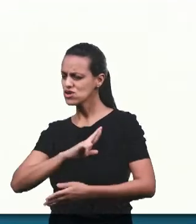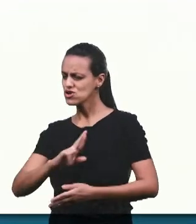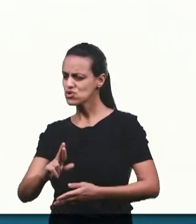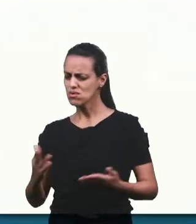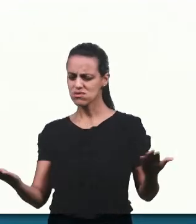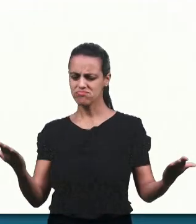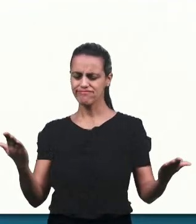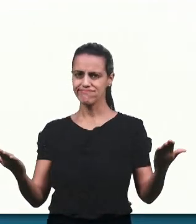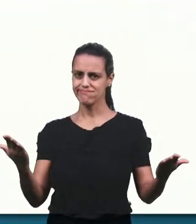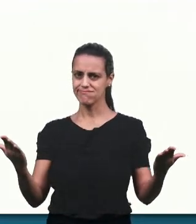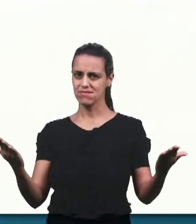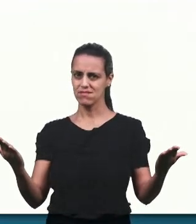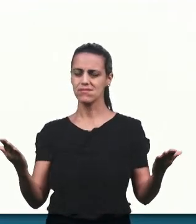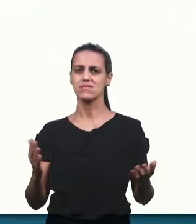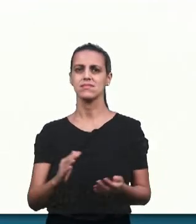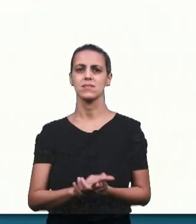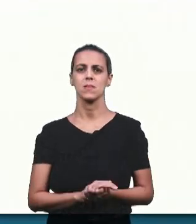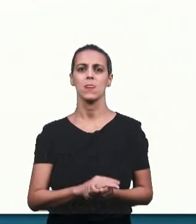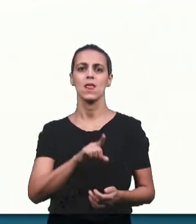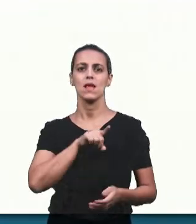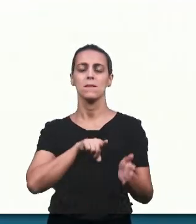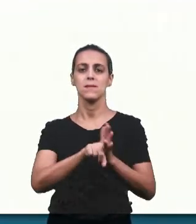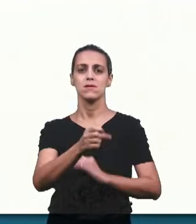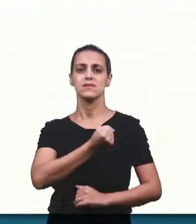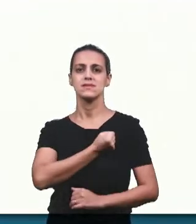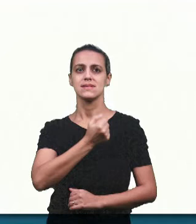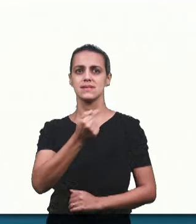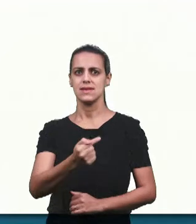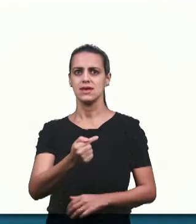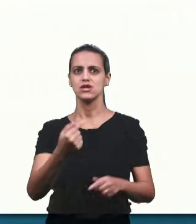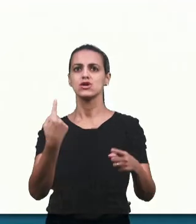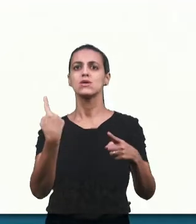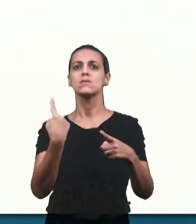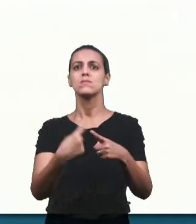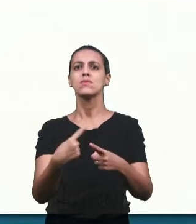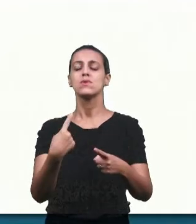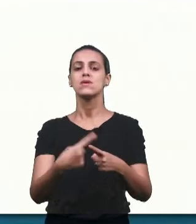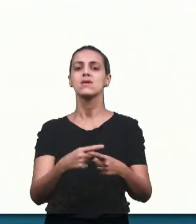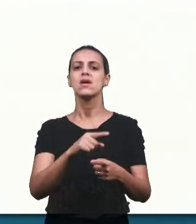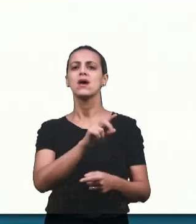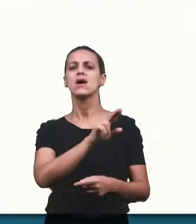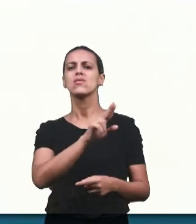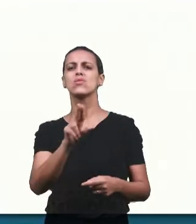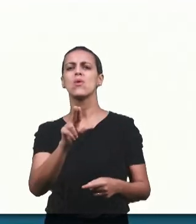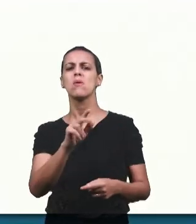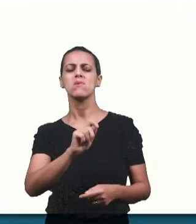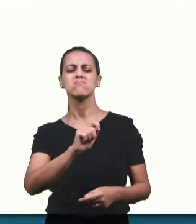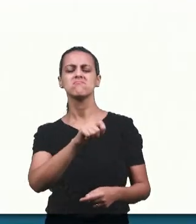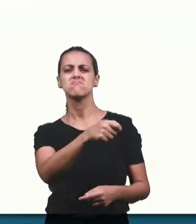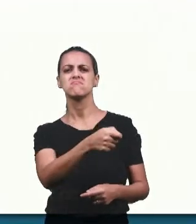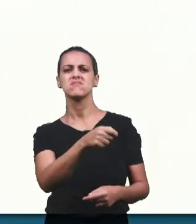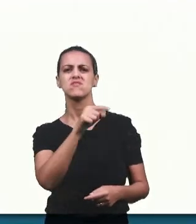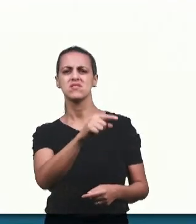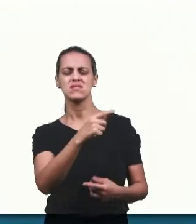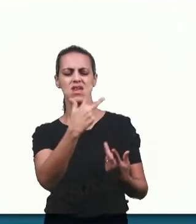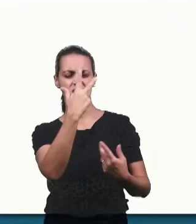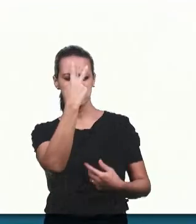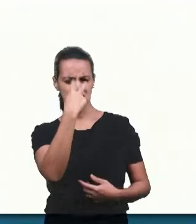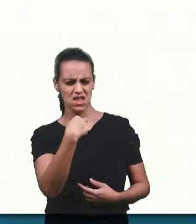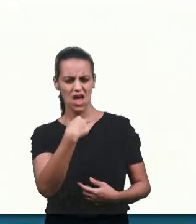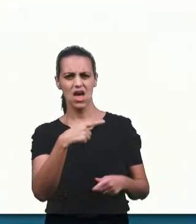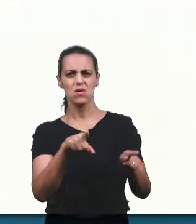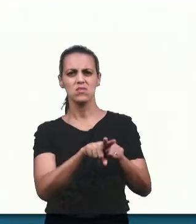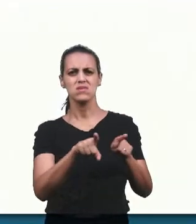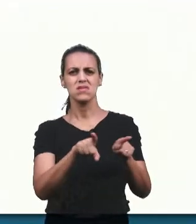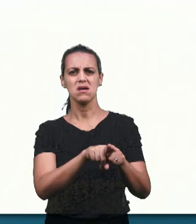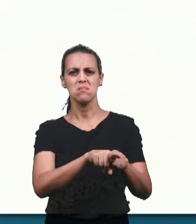7. Pourquoi la désignation de aveugles et insensés aux religieux de l'époque?